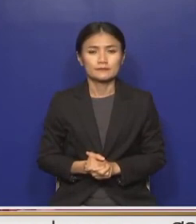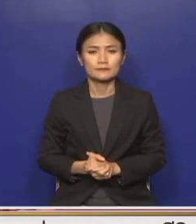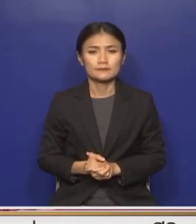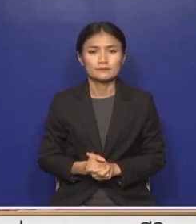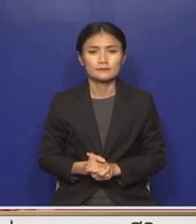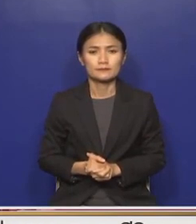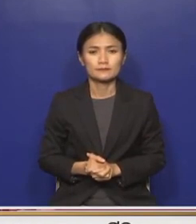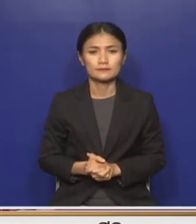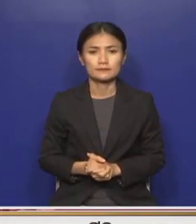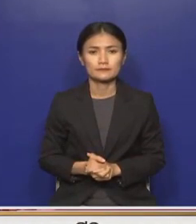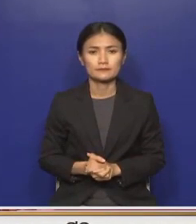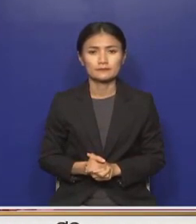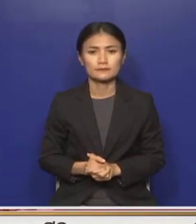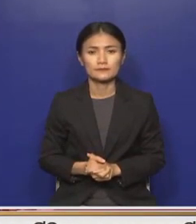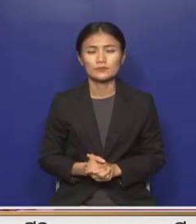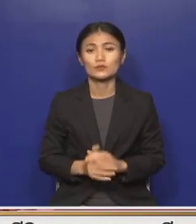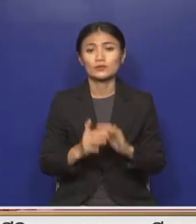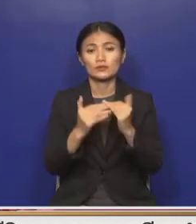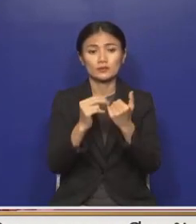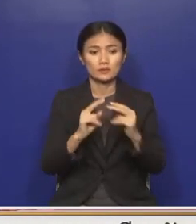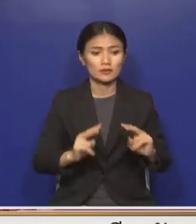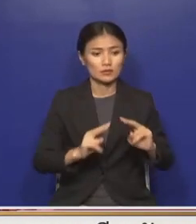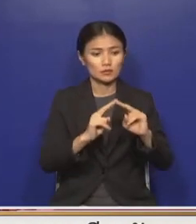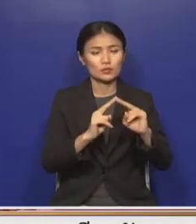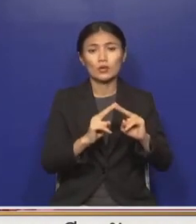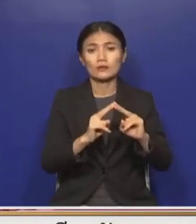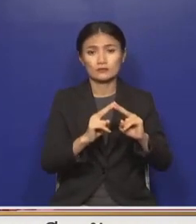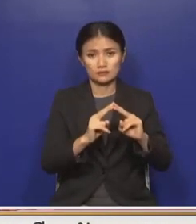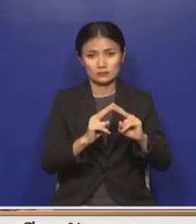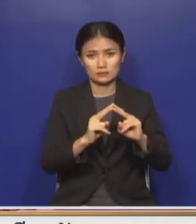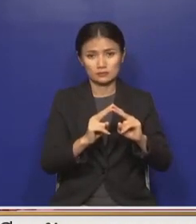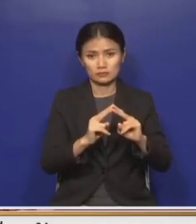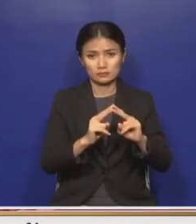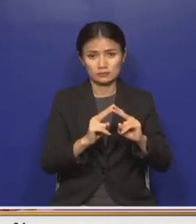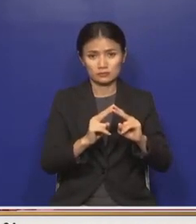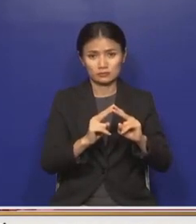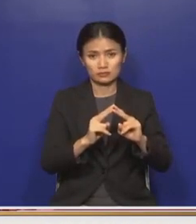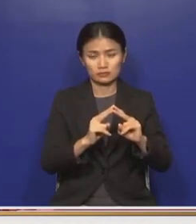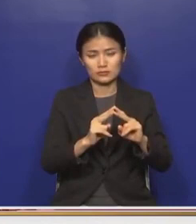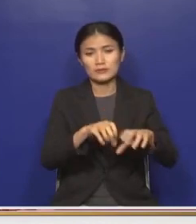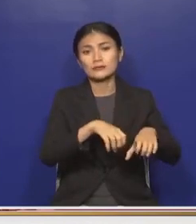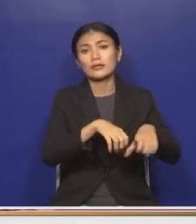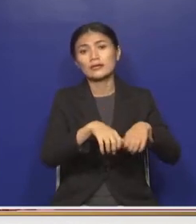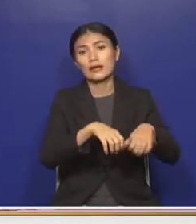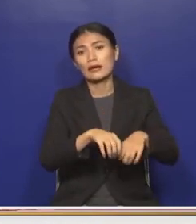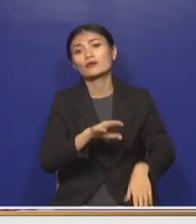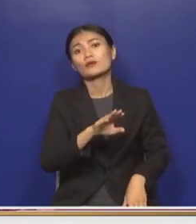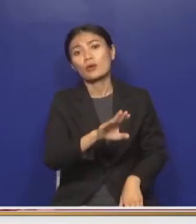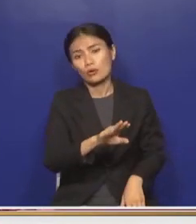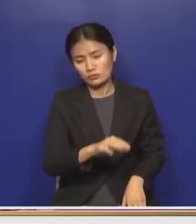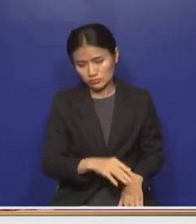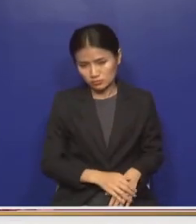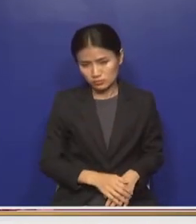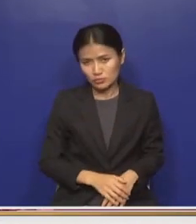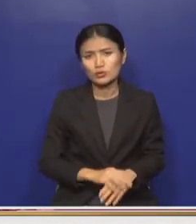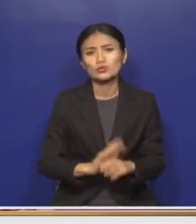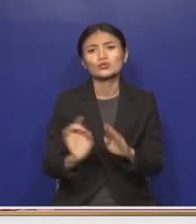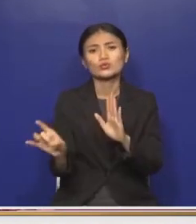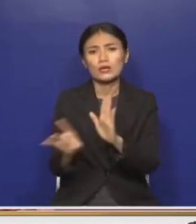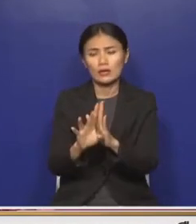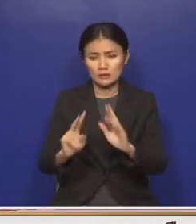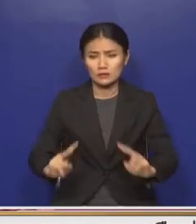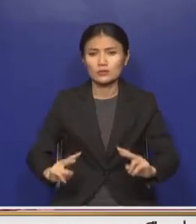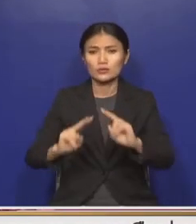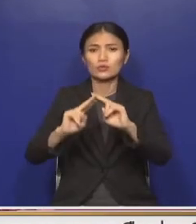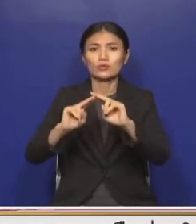ผมเห็นการปิหารทุกกระสวงทางบวงกรมสุดท้ายอำนจทแ้จรงคือกระสวงมาตไยครับคือผู้วารการจงหวัด